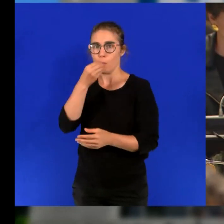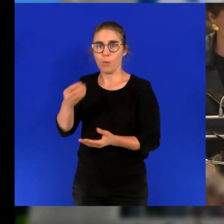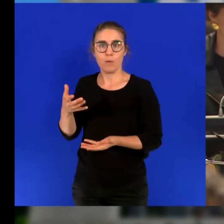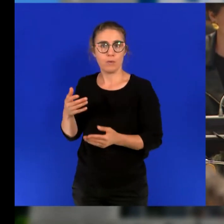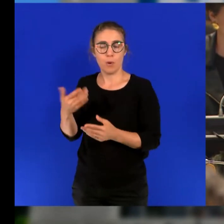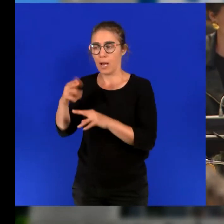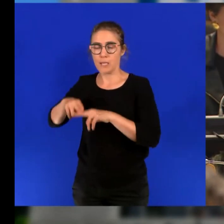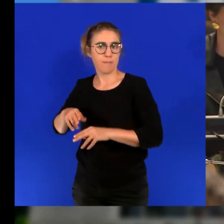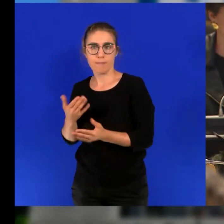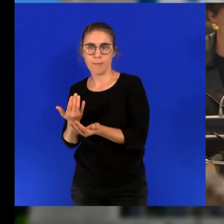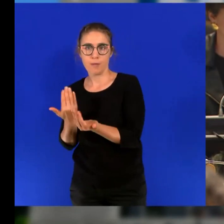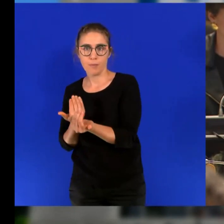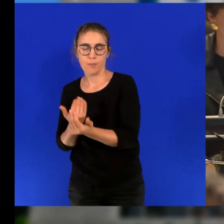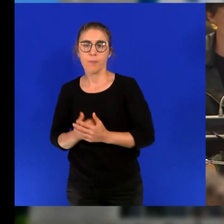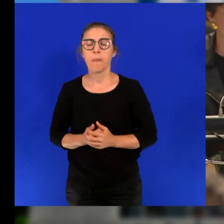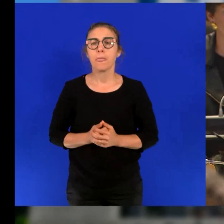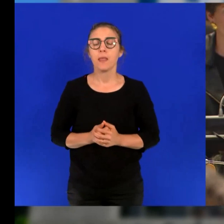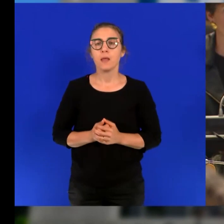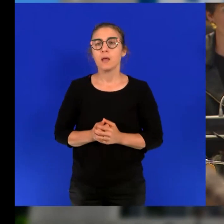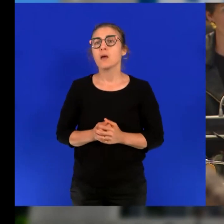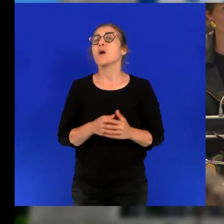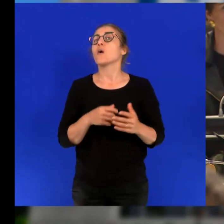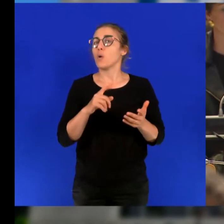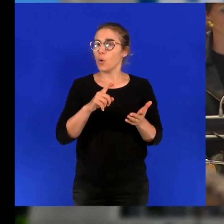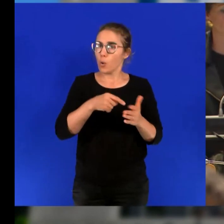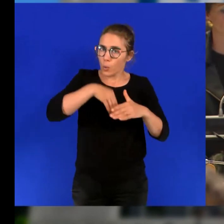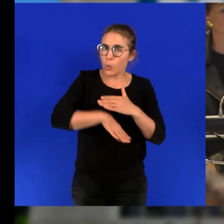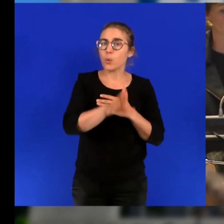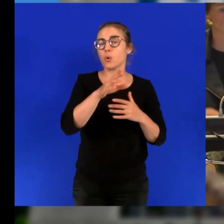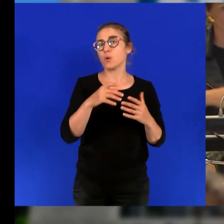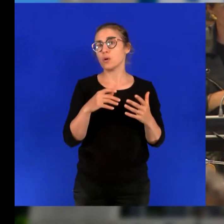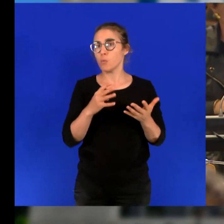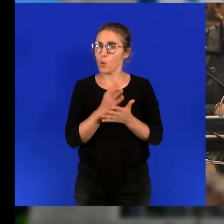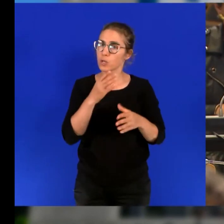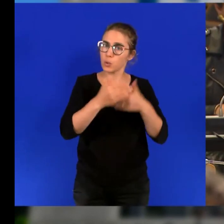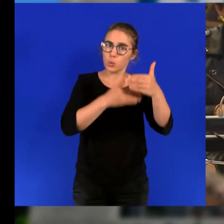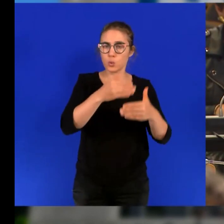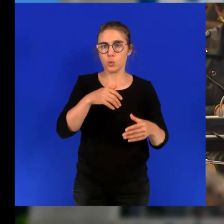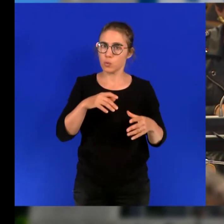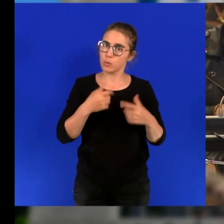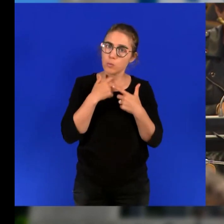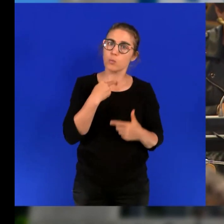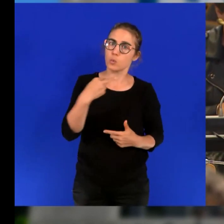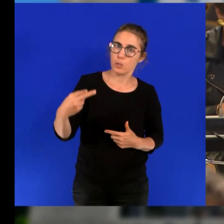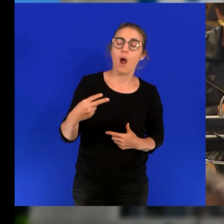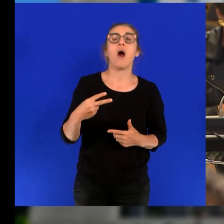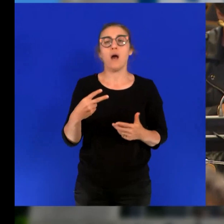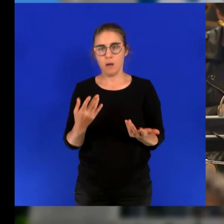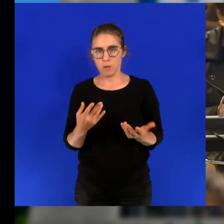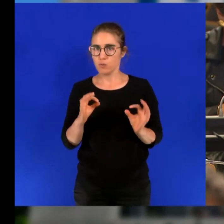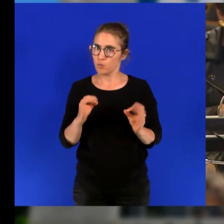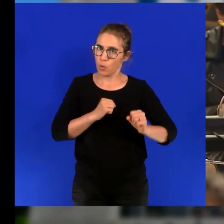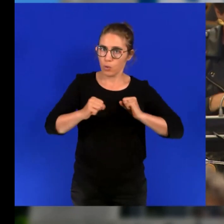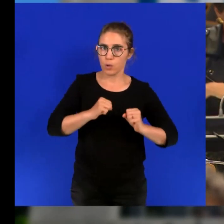En activant un plan de relance de construction accompagné de déblocage de projets, la métropole prend la mesure des besoins à